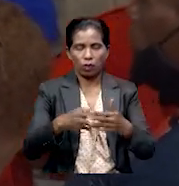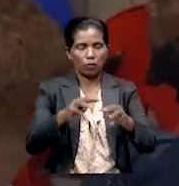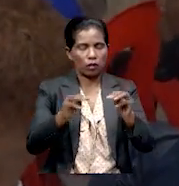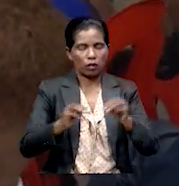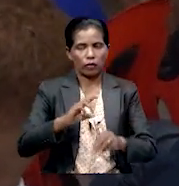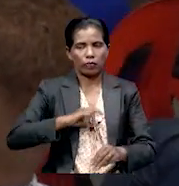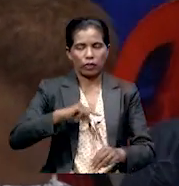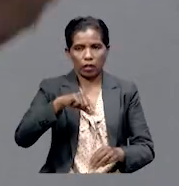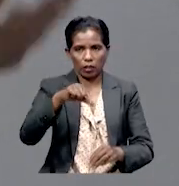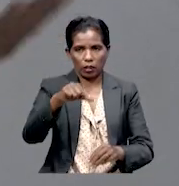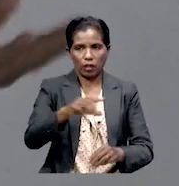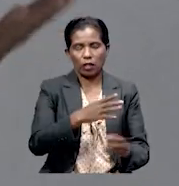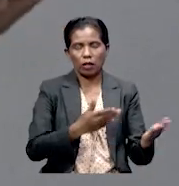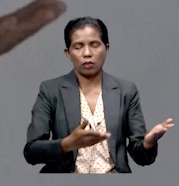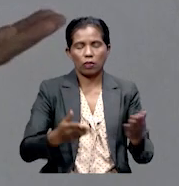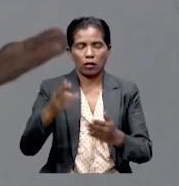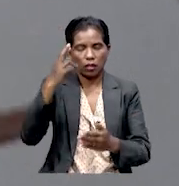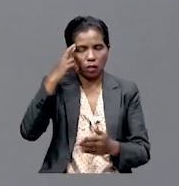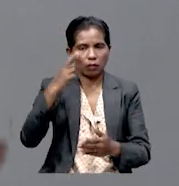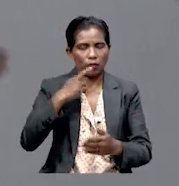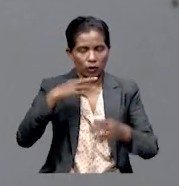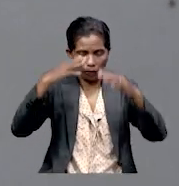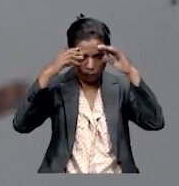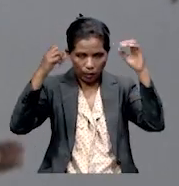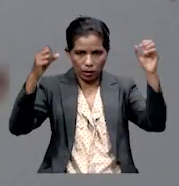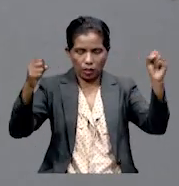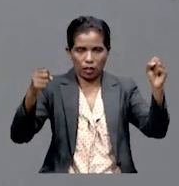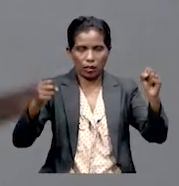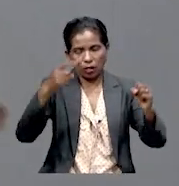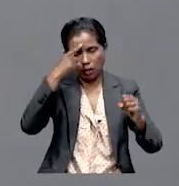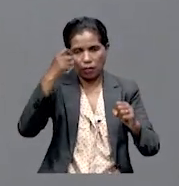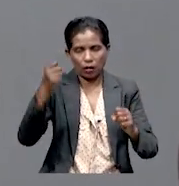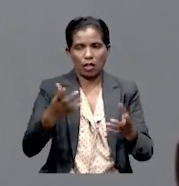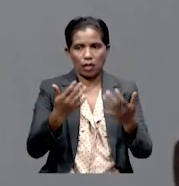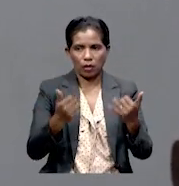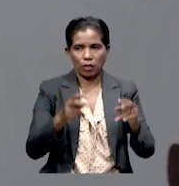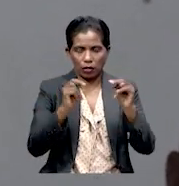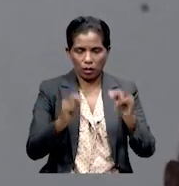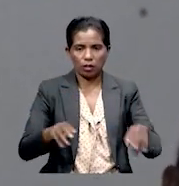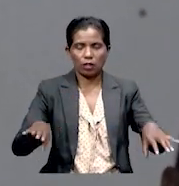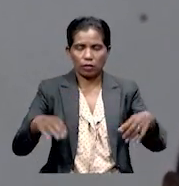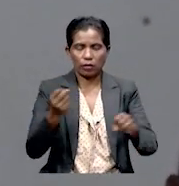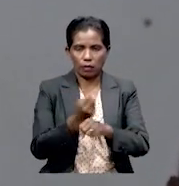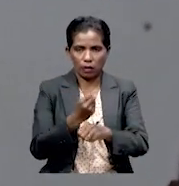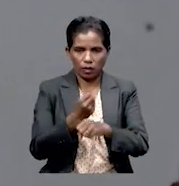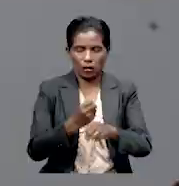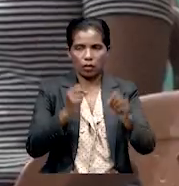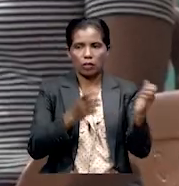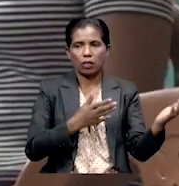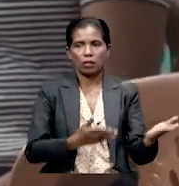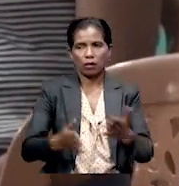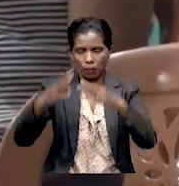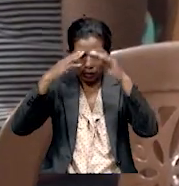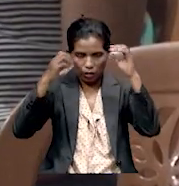Vikeke, konsege lori zuzera muzorta ba Presidente Republika, tangne agora ten ke servisu makas liutan, ho di lori